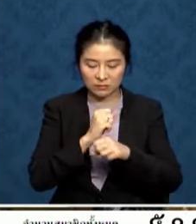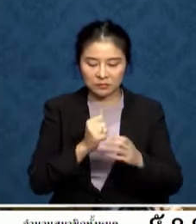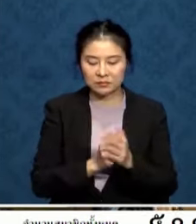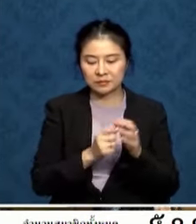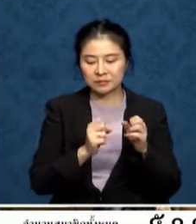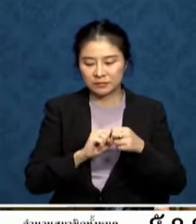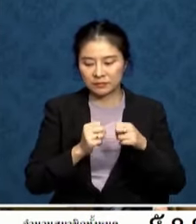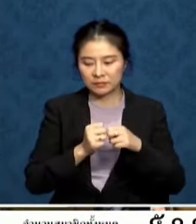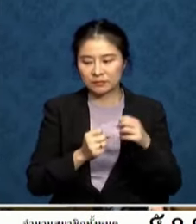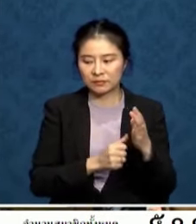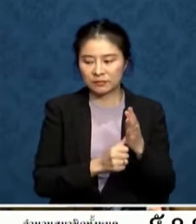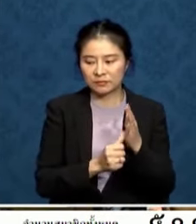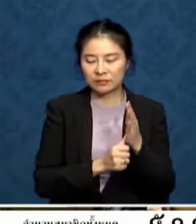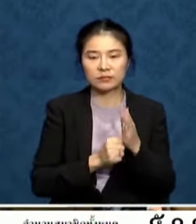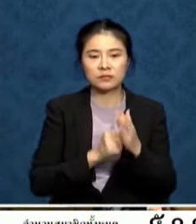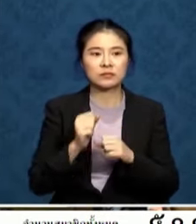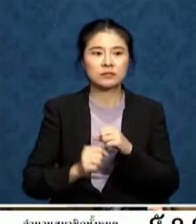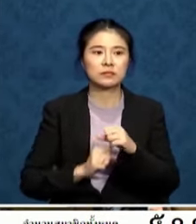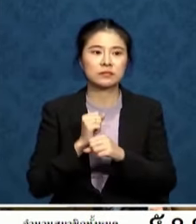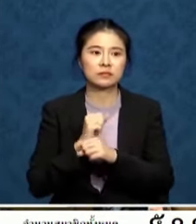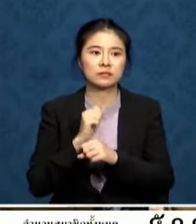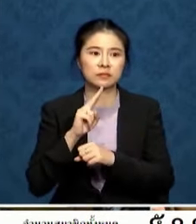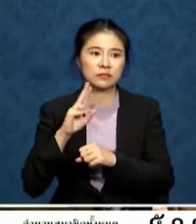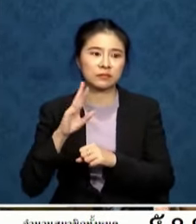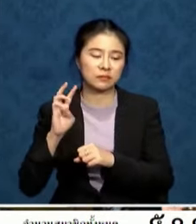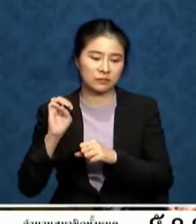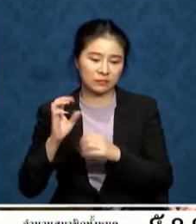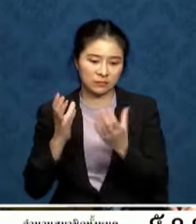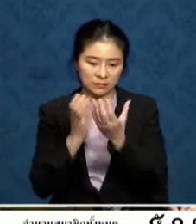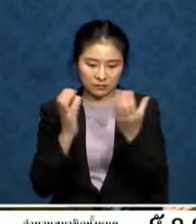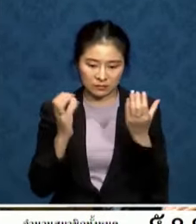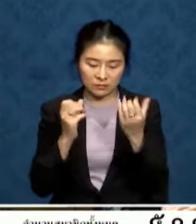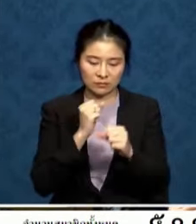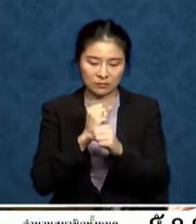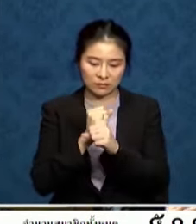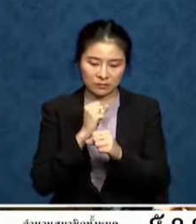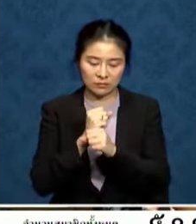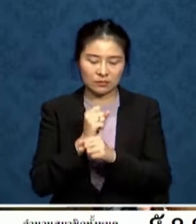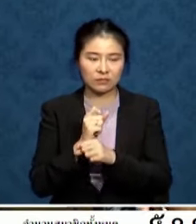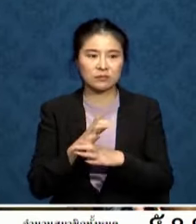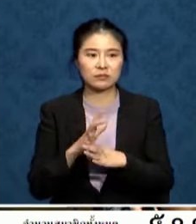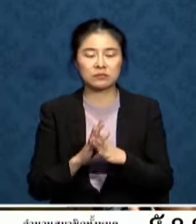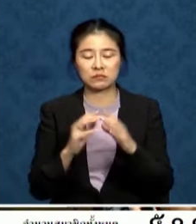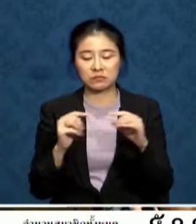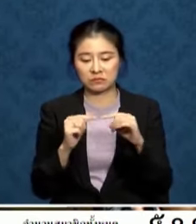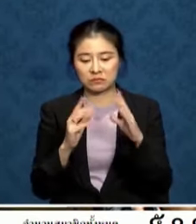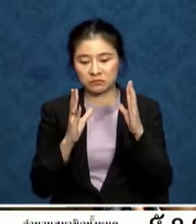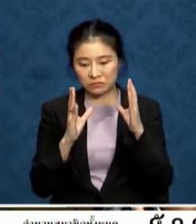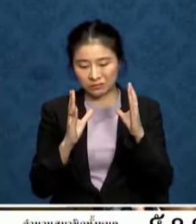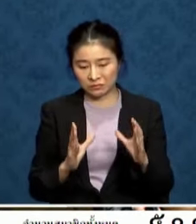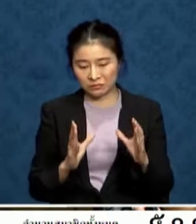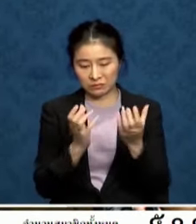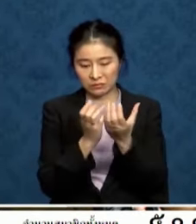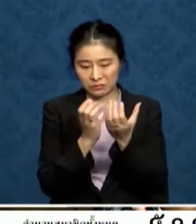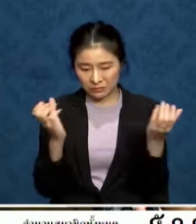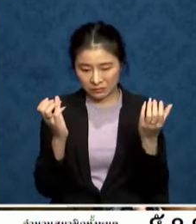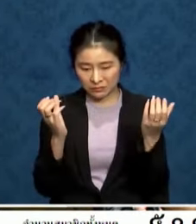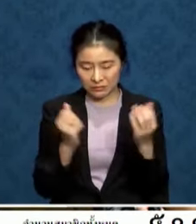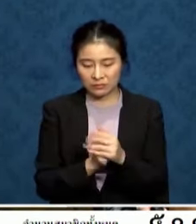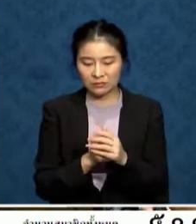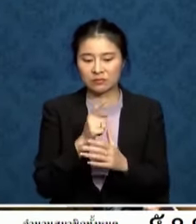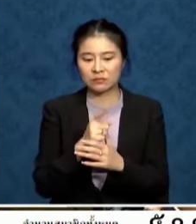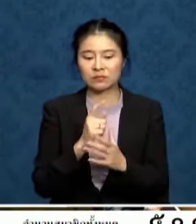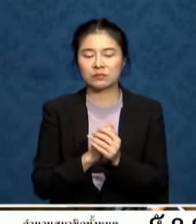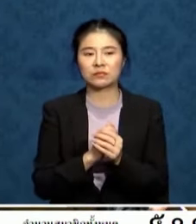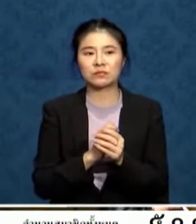ขรัฐธรรมนูญฉบับ2560เราตั้งใจที่จะให้เกิดรัฐธรรมนูญของประชาชนที่มาจากการร่าง